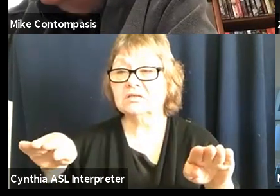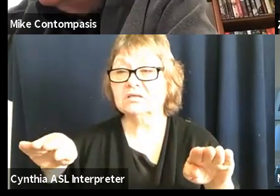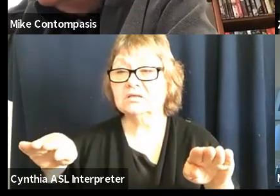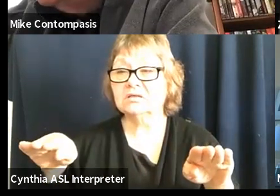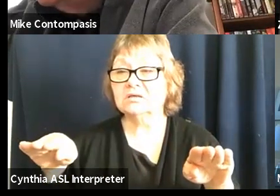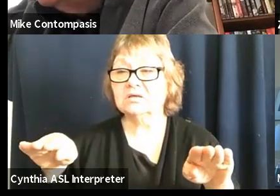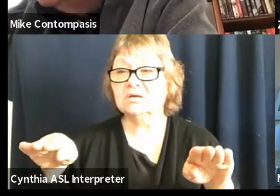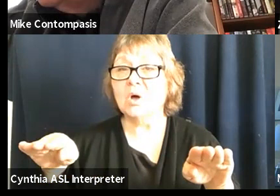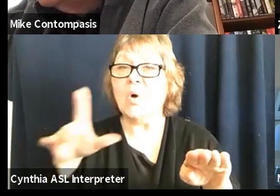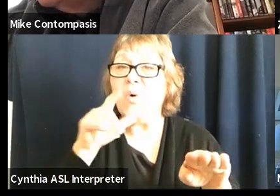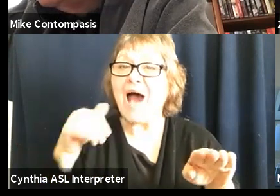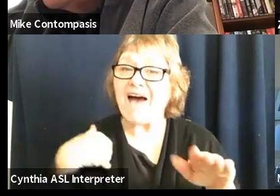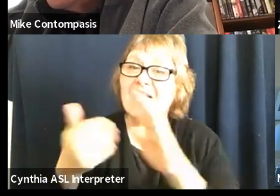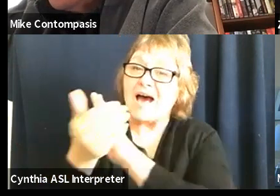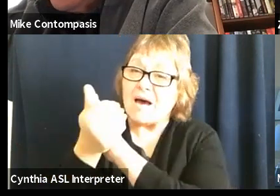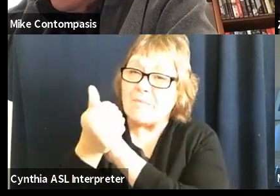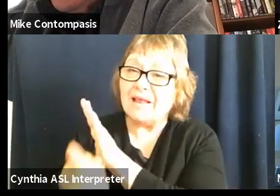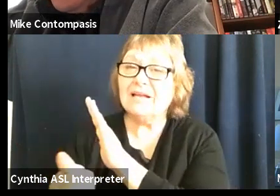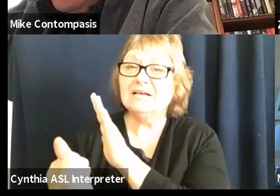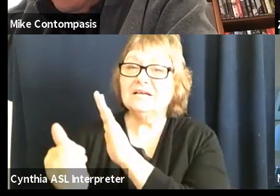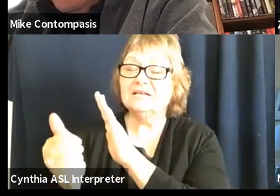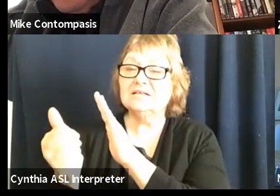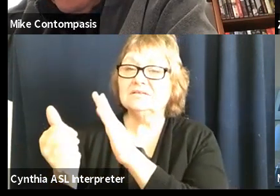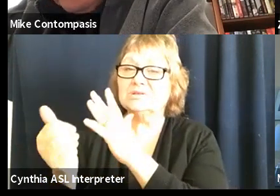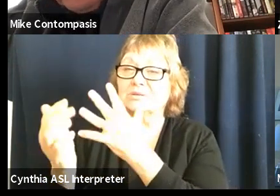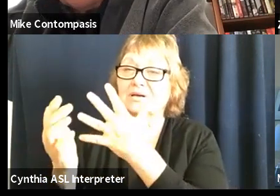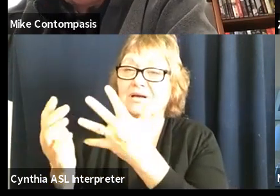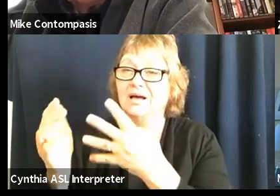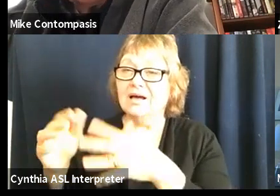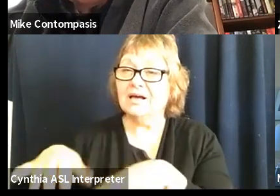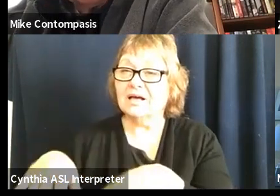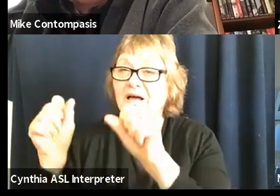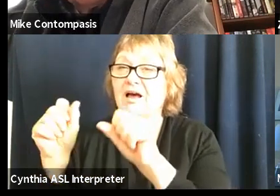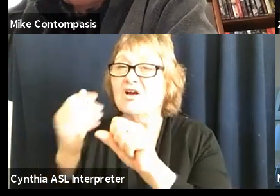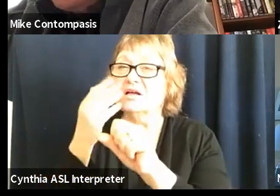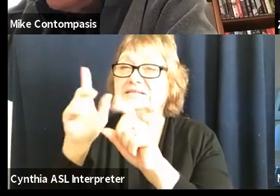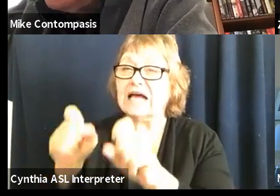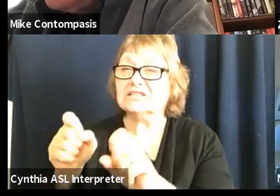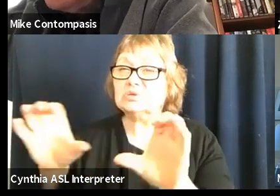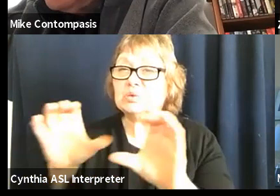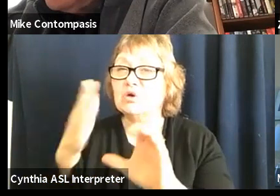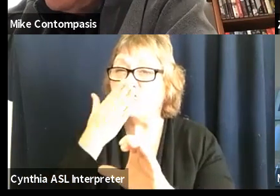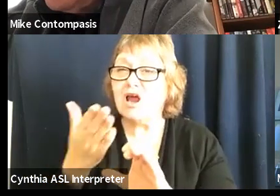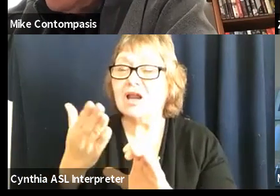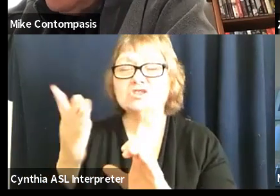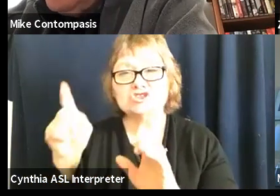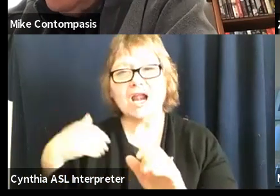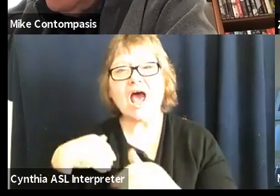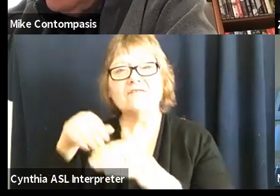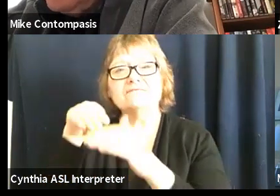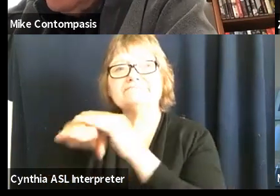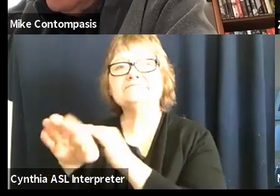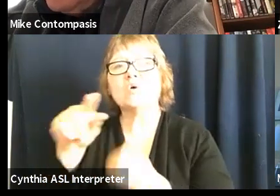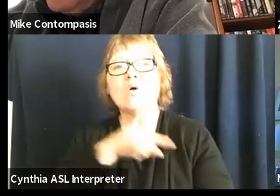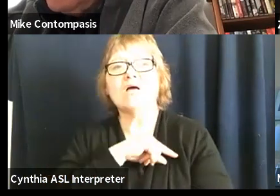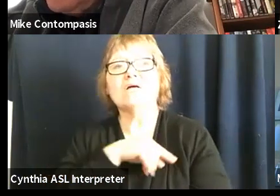who have the ability to complete, has the ability to get into those schools, these exam schools. 那